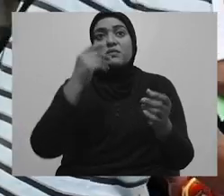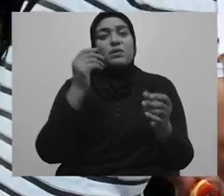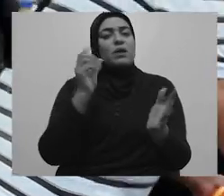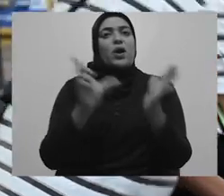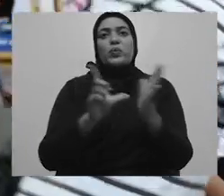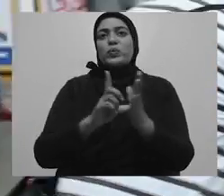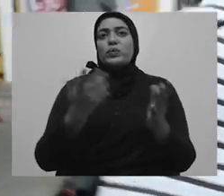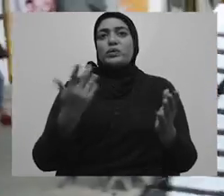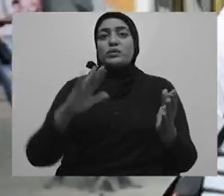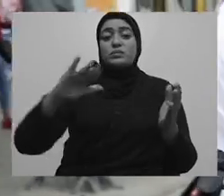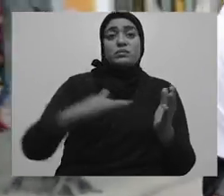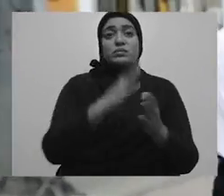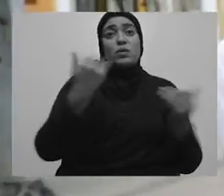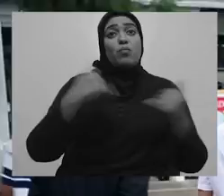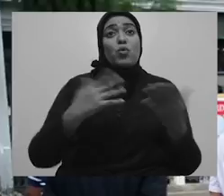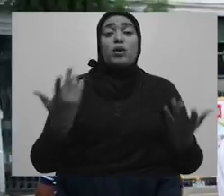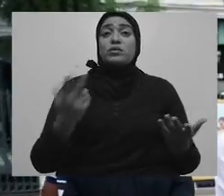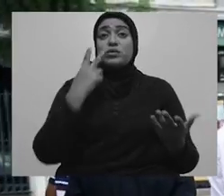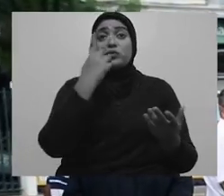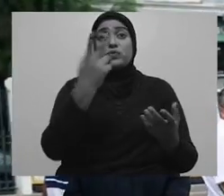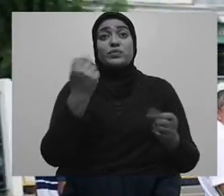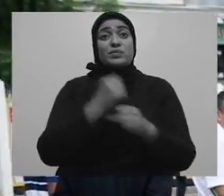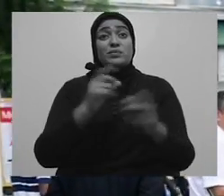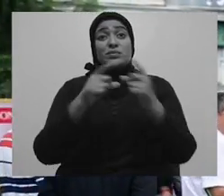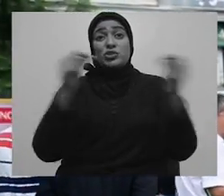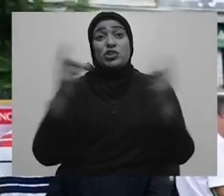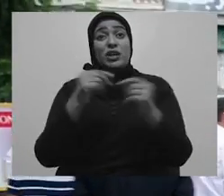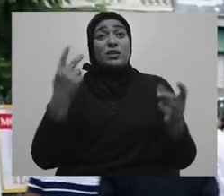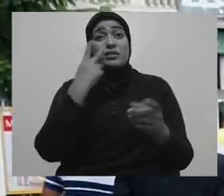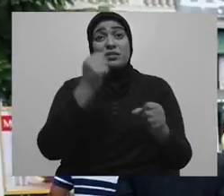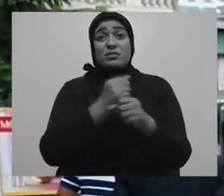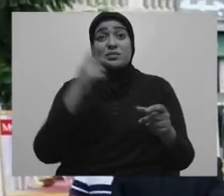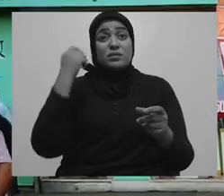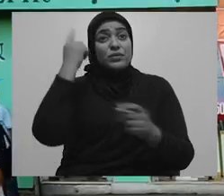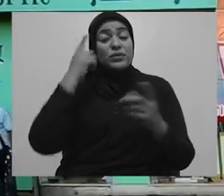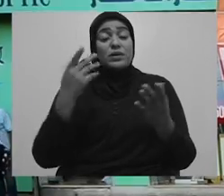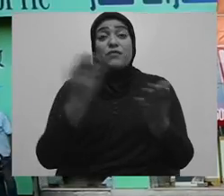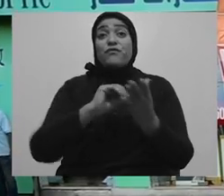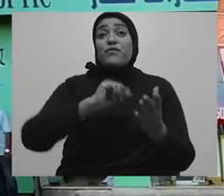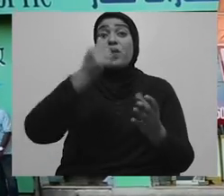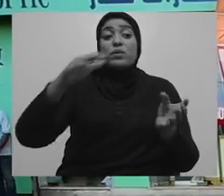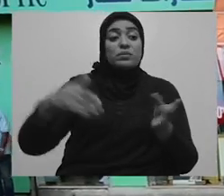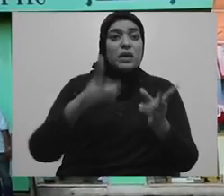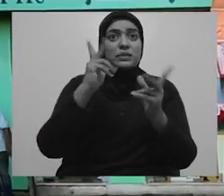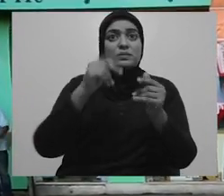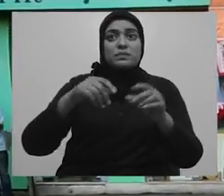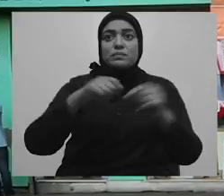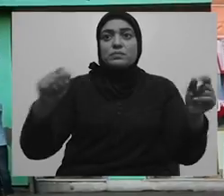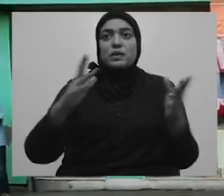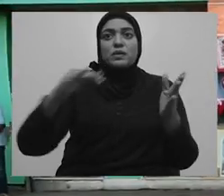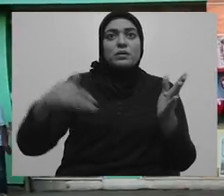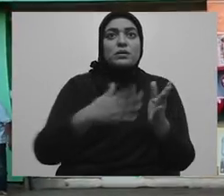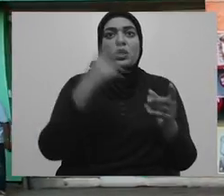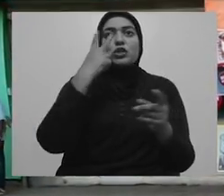مشيت لمدام الزواري بديت نحكي لها معناها على الانيسياتيف، قلت لي نو انت معناها هوني حاجتك